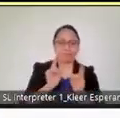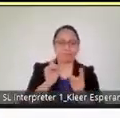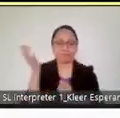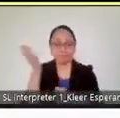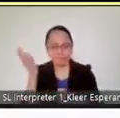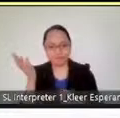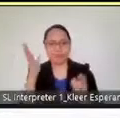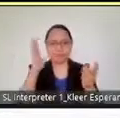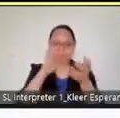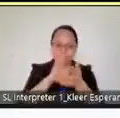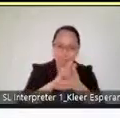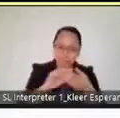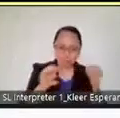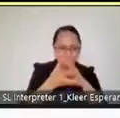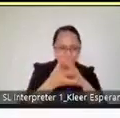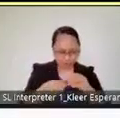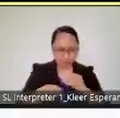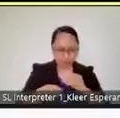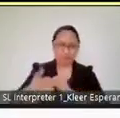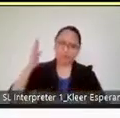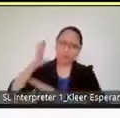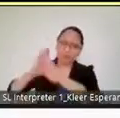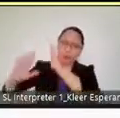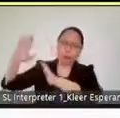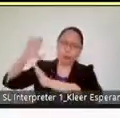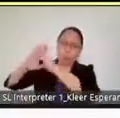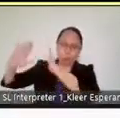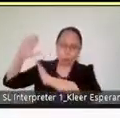ta isuti